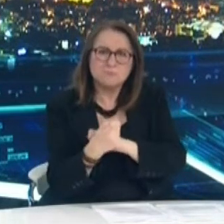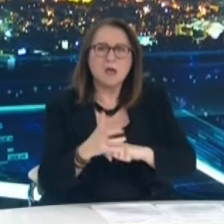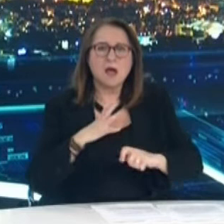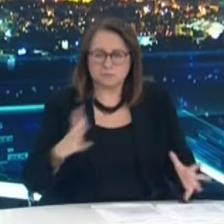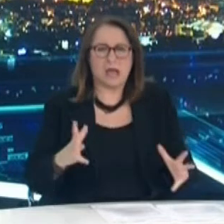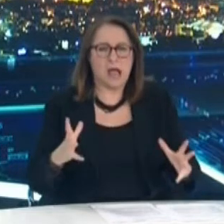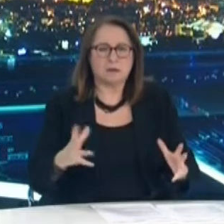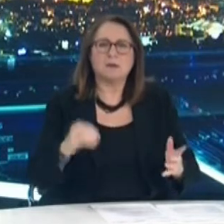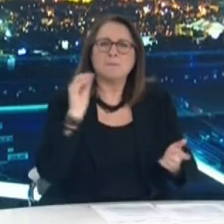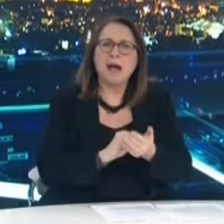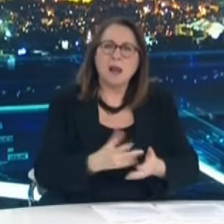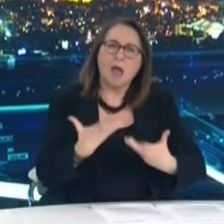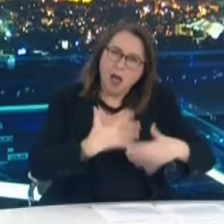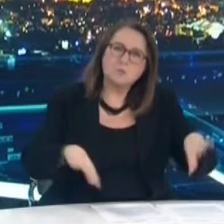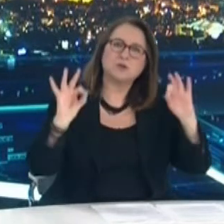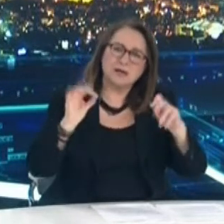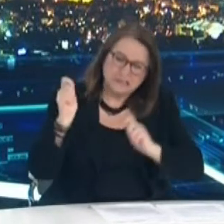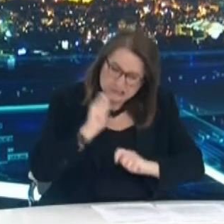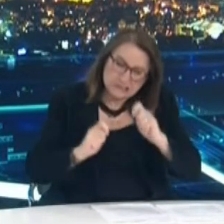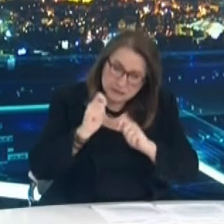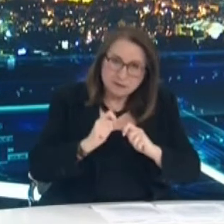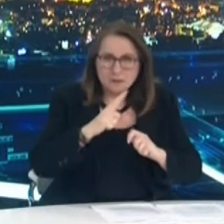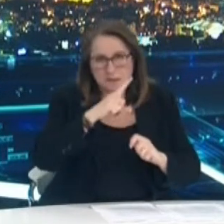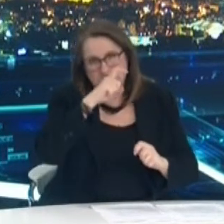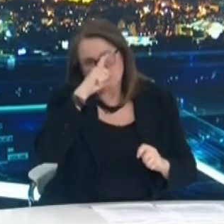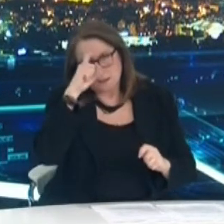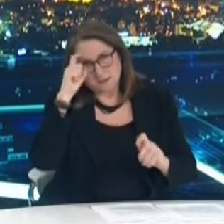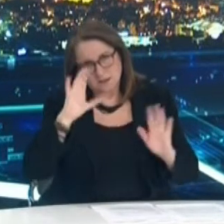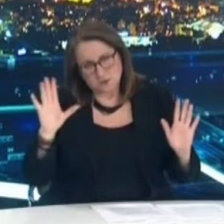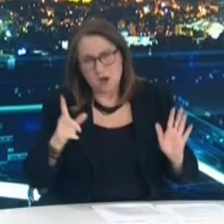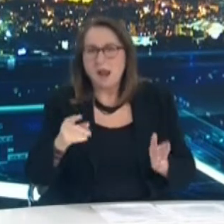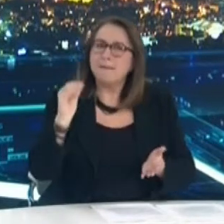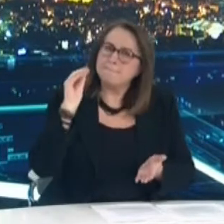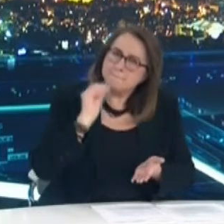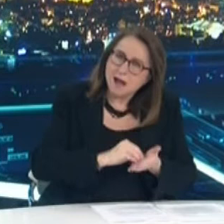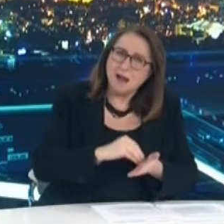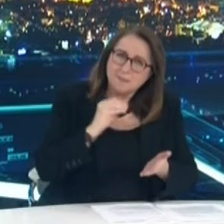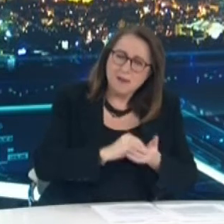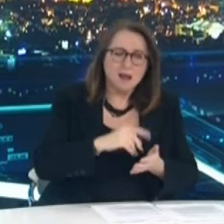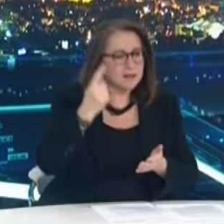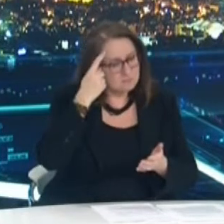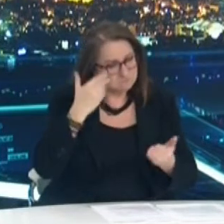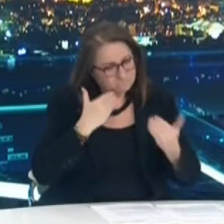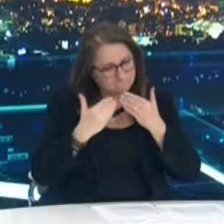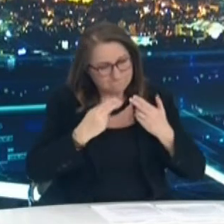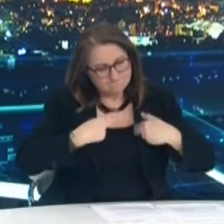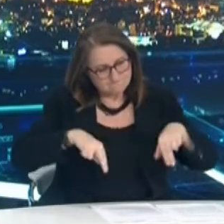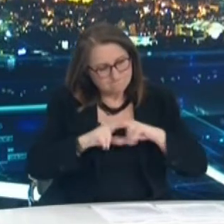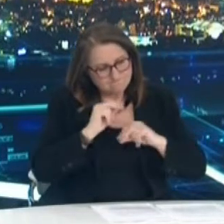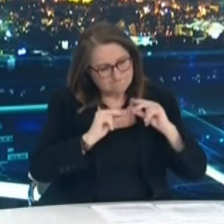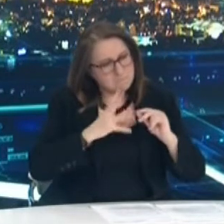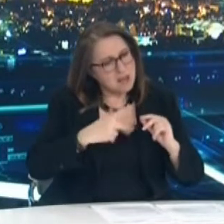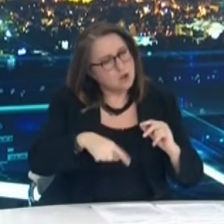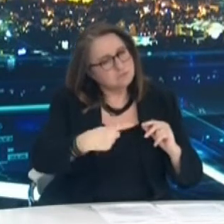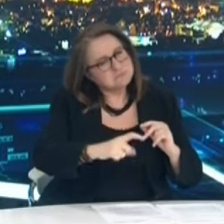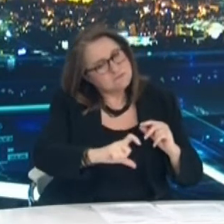επιδημιολογικού φορτίου θα μας επιτρέψει μέσα στις επόμενες εβδομάδες να ανοίξουμε κάποιες δραστηριότητες που τόσο όλοι χρειαζόμαστε, σαν απλοί πολίτες, σαν